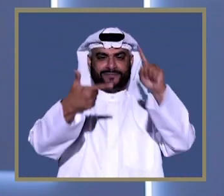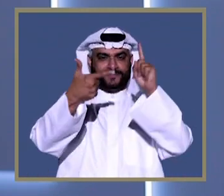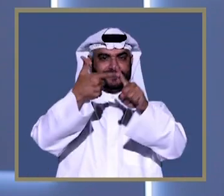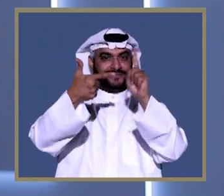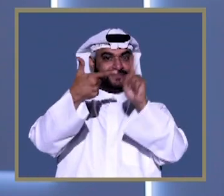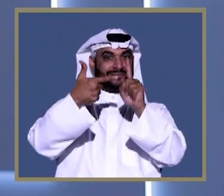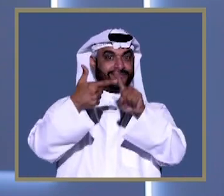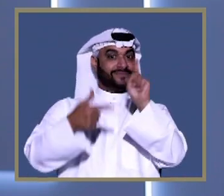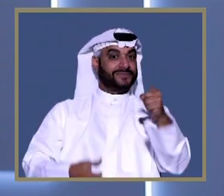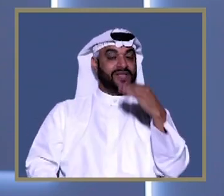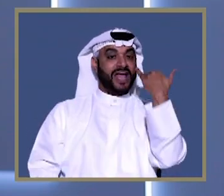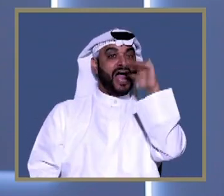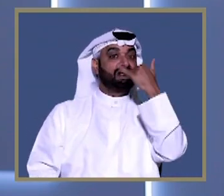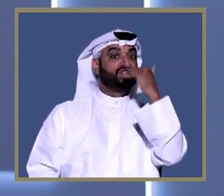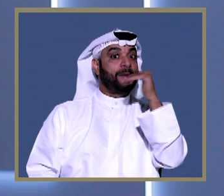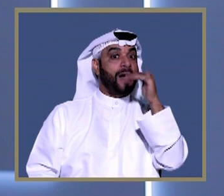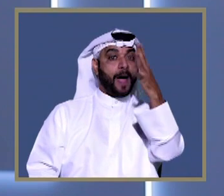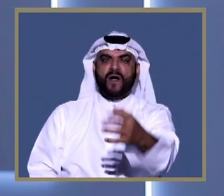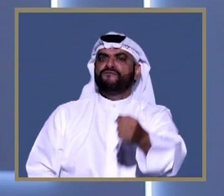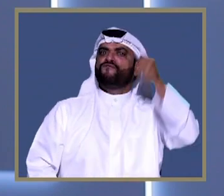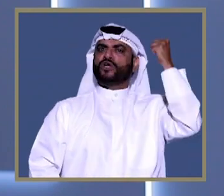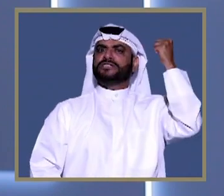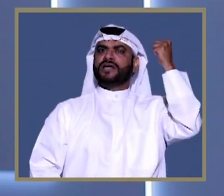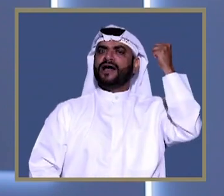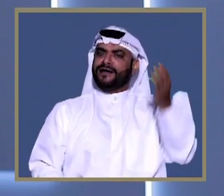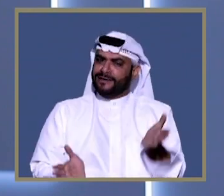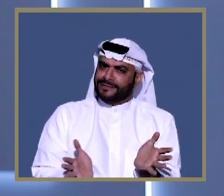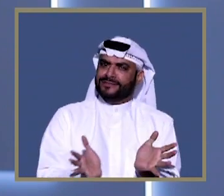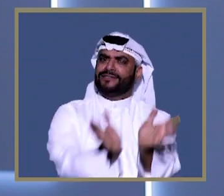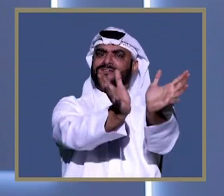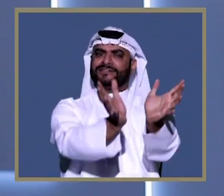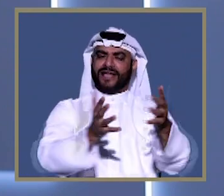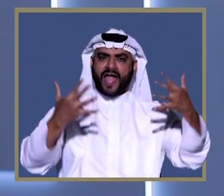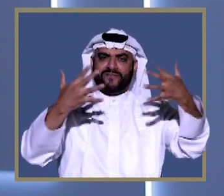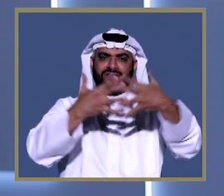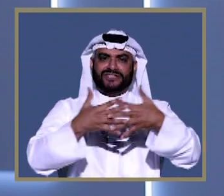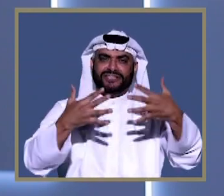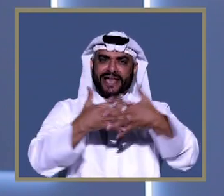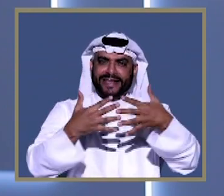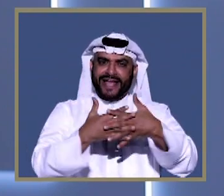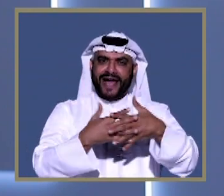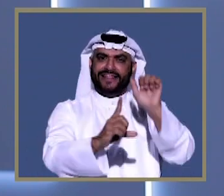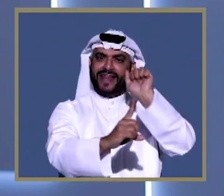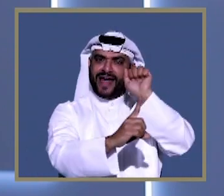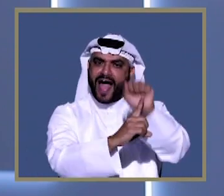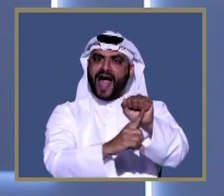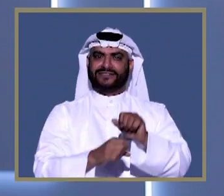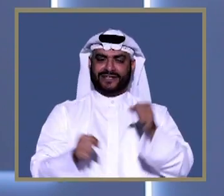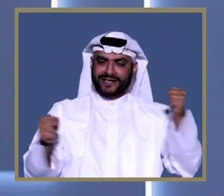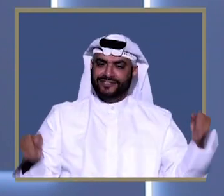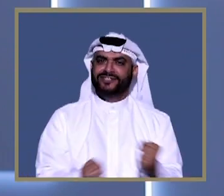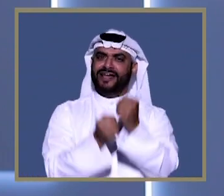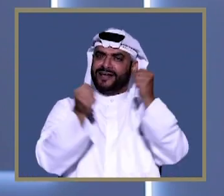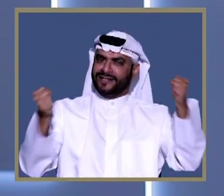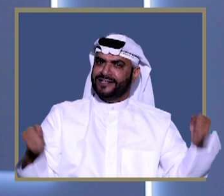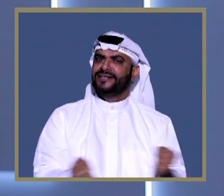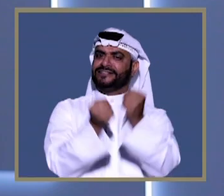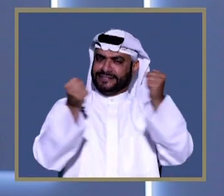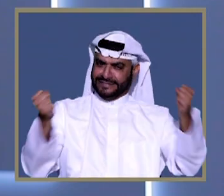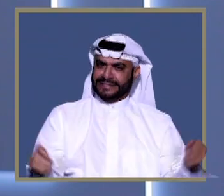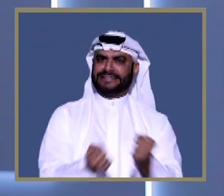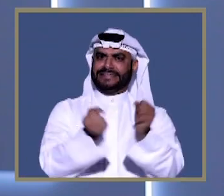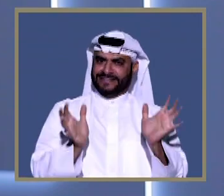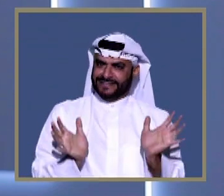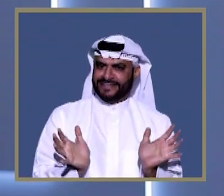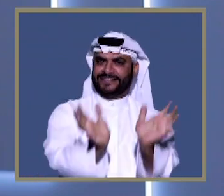وأيضا إعطاء الشباب فرصة في القطاع الخاص، أنه يشجع الشاب أنه يكون في